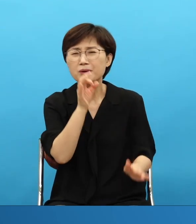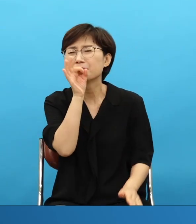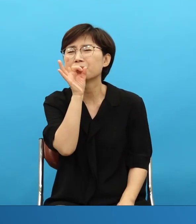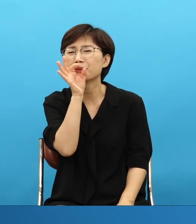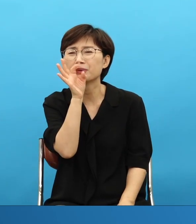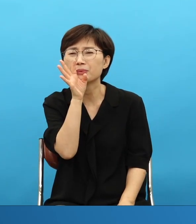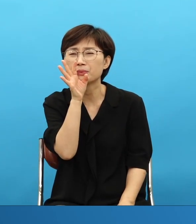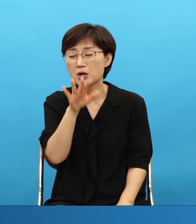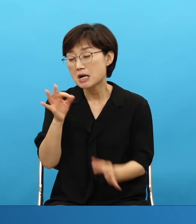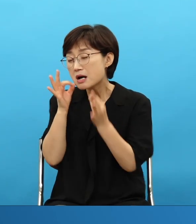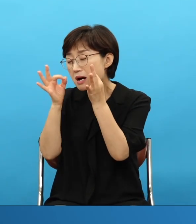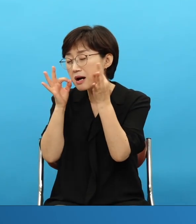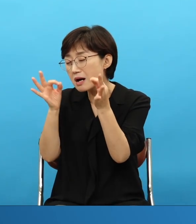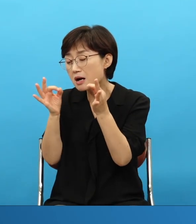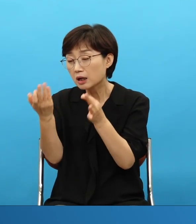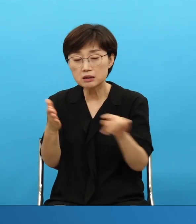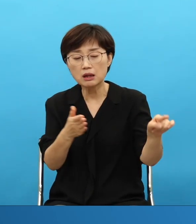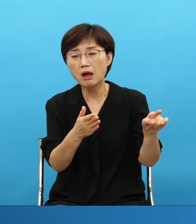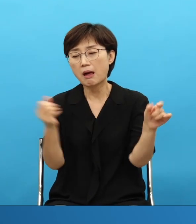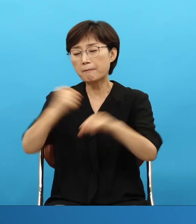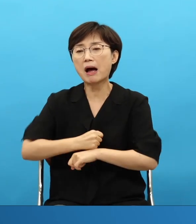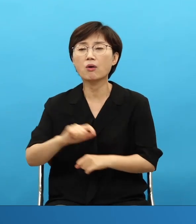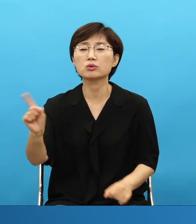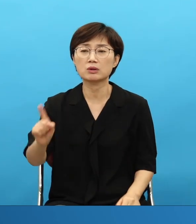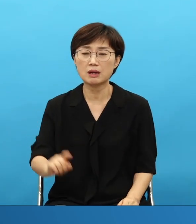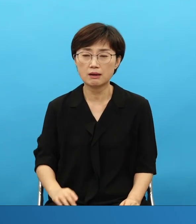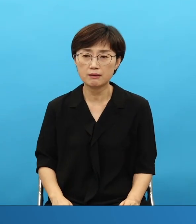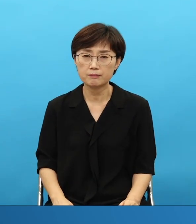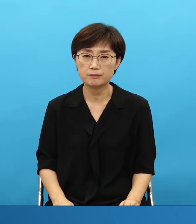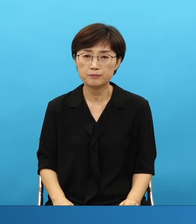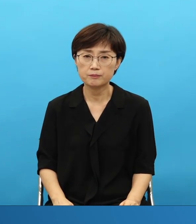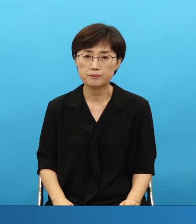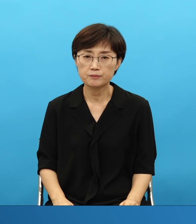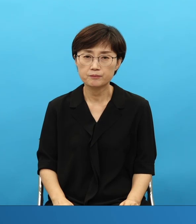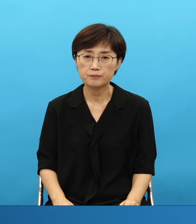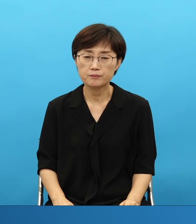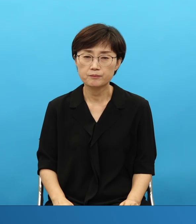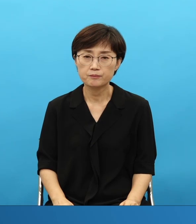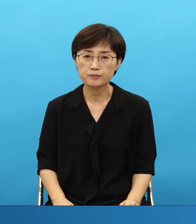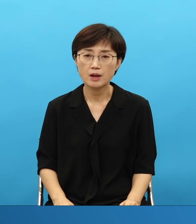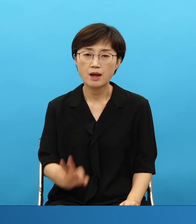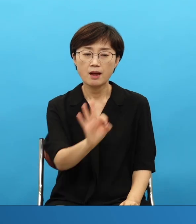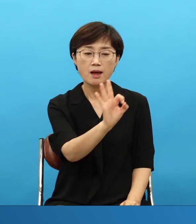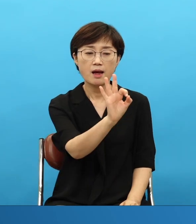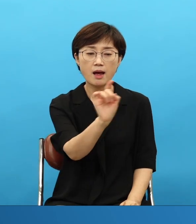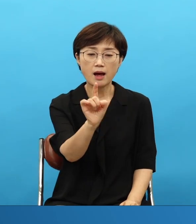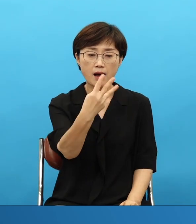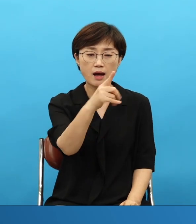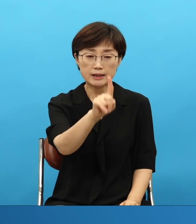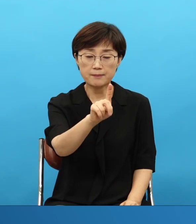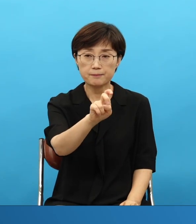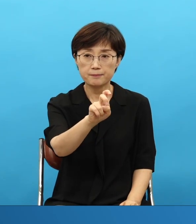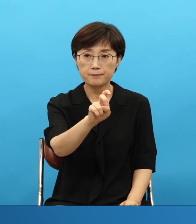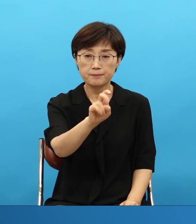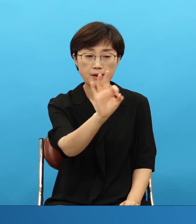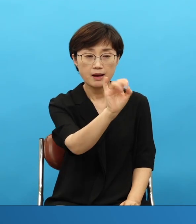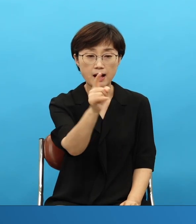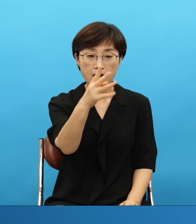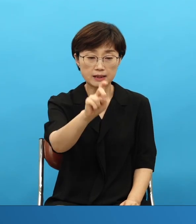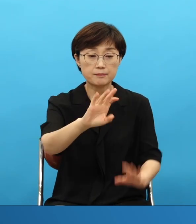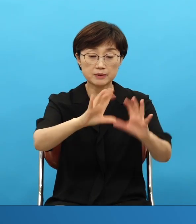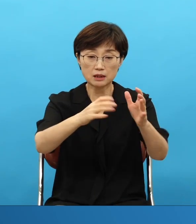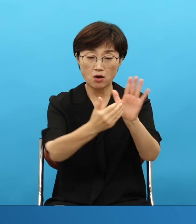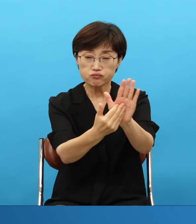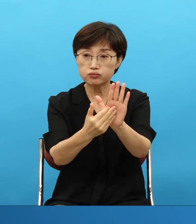successful, but now they're crumbling like Babel. What are they going to do? 여러분 아람을 막는 도단성 운동이 그냥 일어난 게 아닙니다.